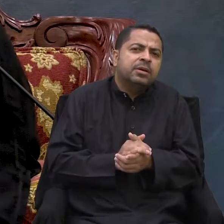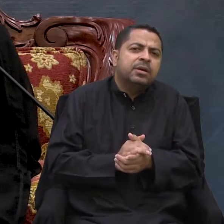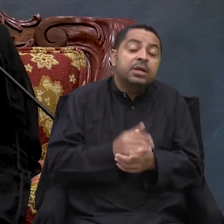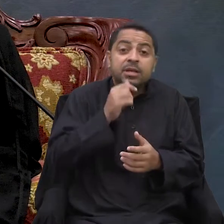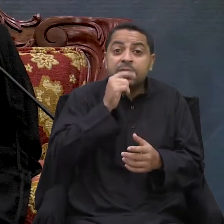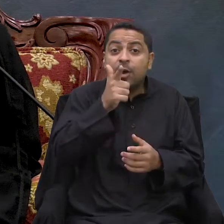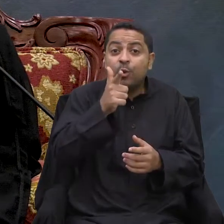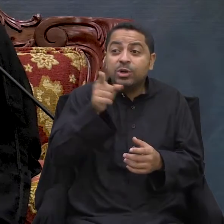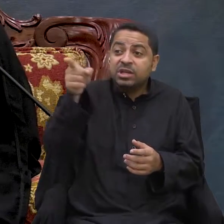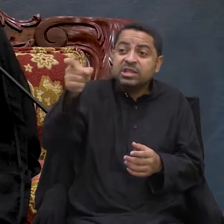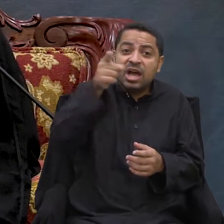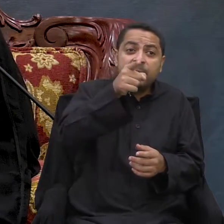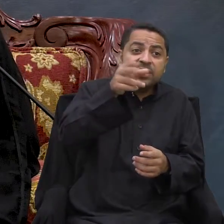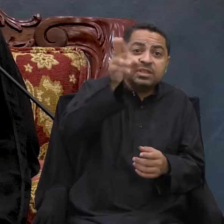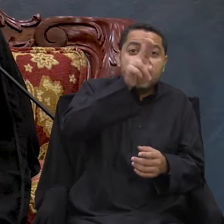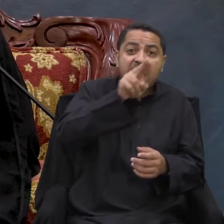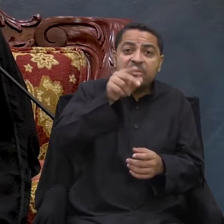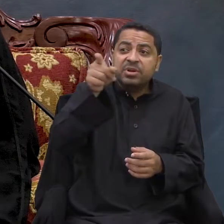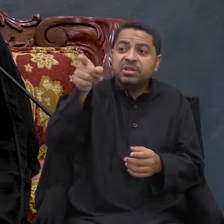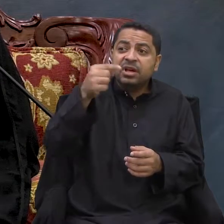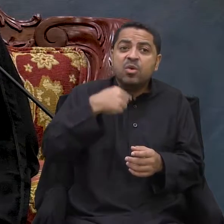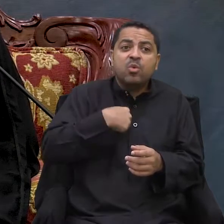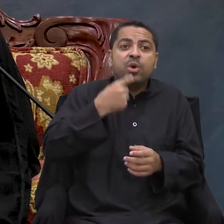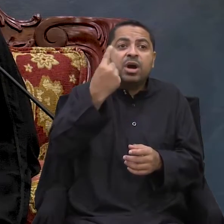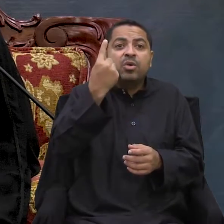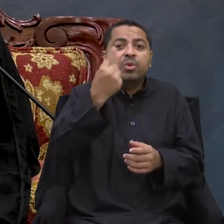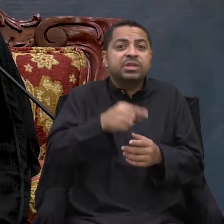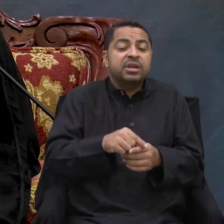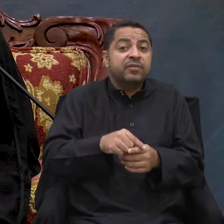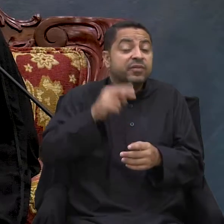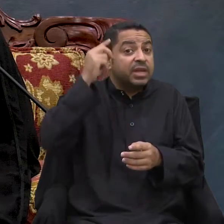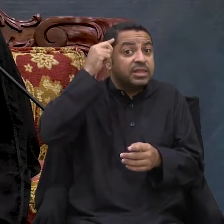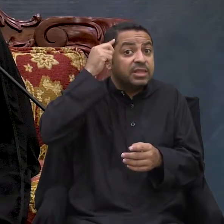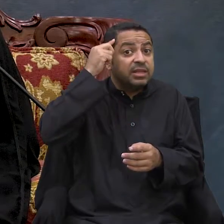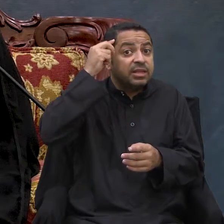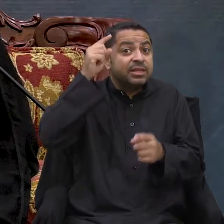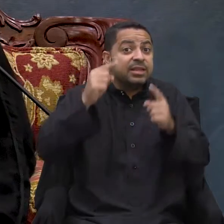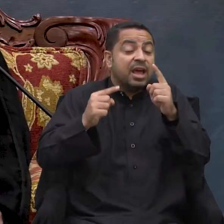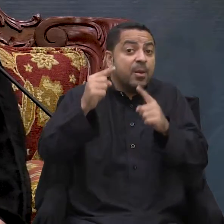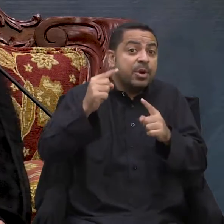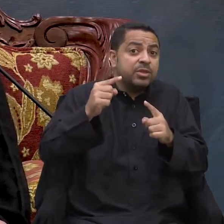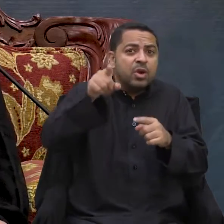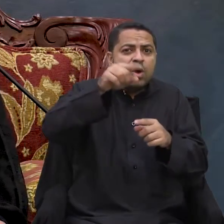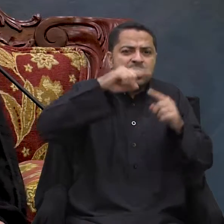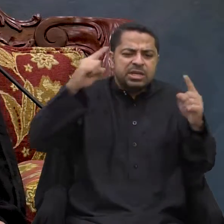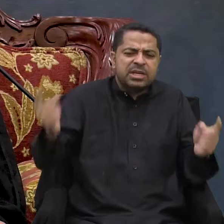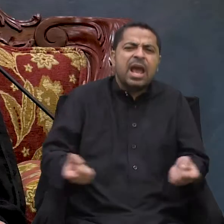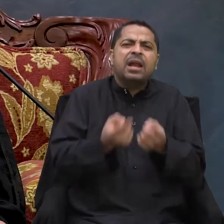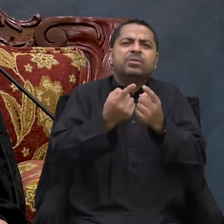يقول لو كان هناك محور ينبغي أن يجتمع عليه